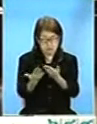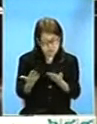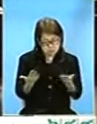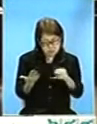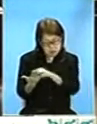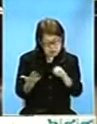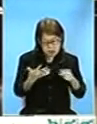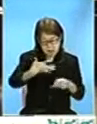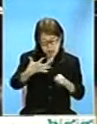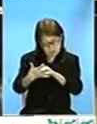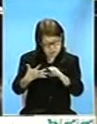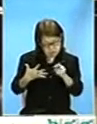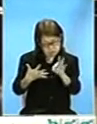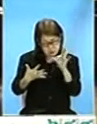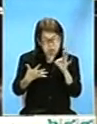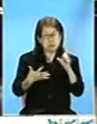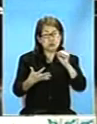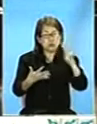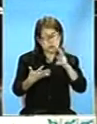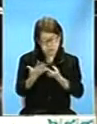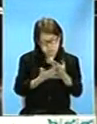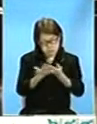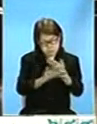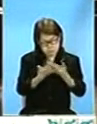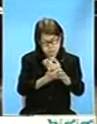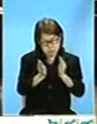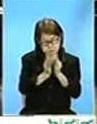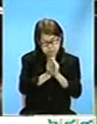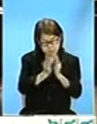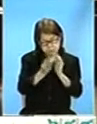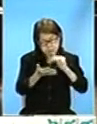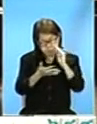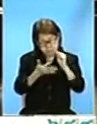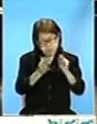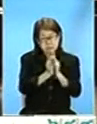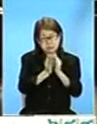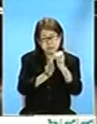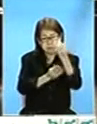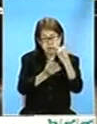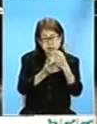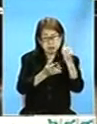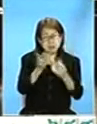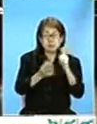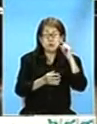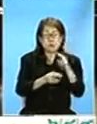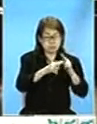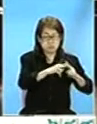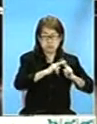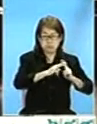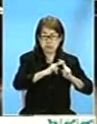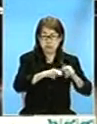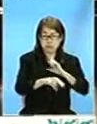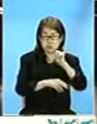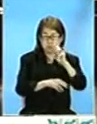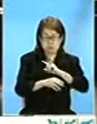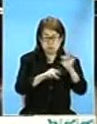วุฒิก็ต้องเอาจาก5คนเนี่ยแหละครับลงคะแนนผ่านไม่ผ่านไม่ใช่วุฒิจะไปตั้งเองได้นะครับเช่นเดียวกัน